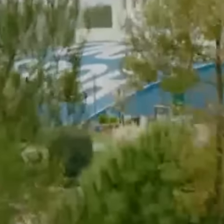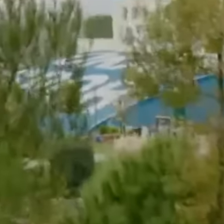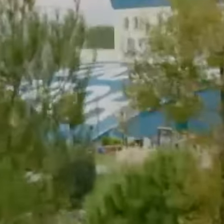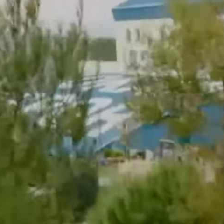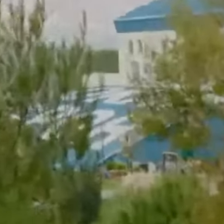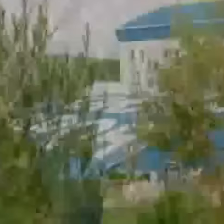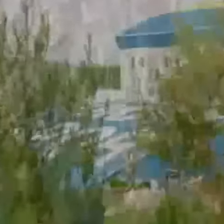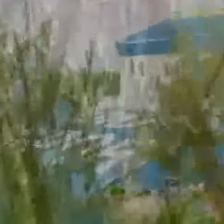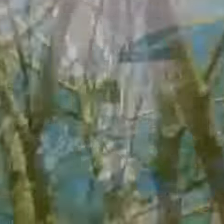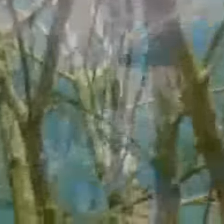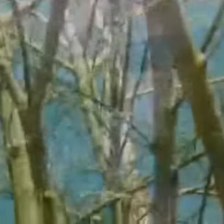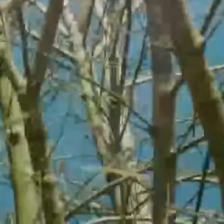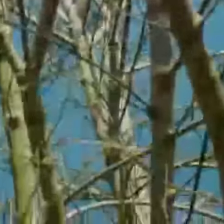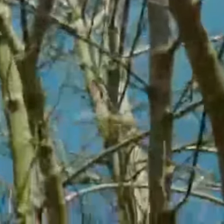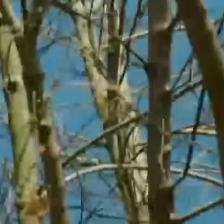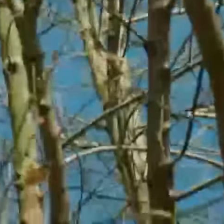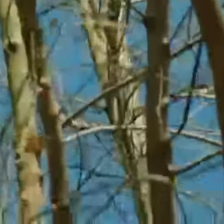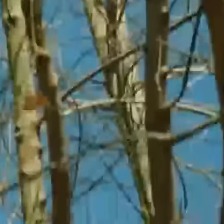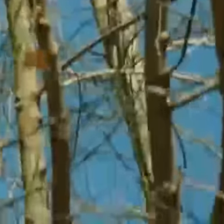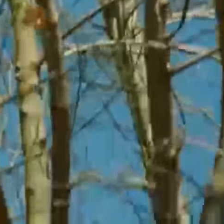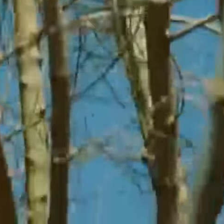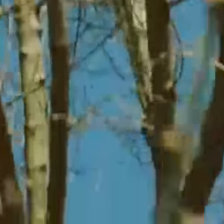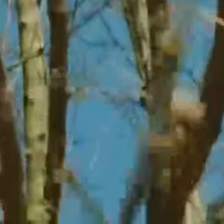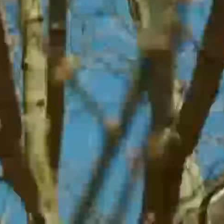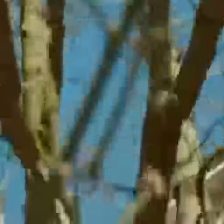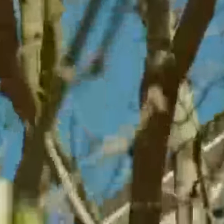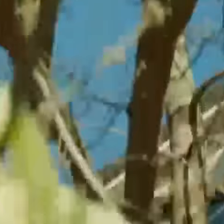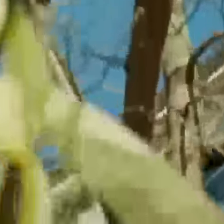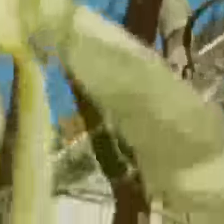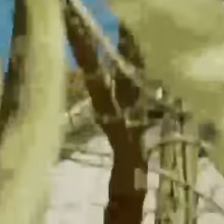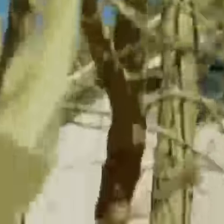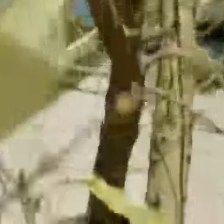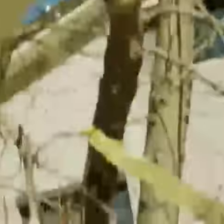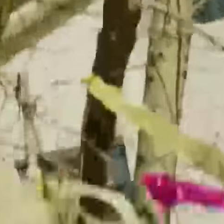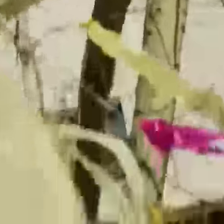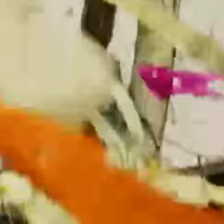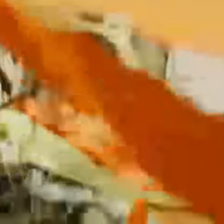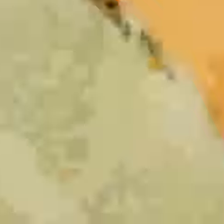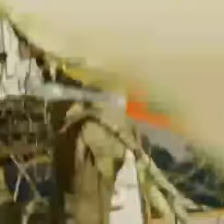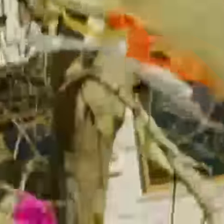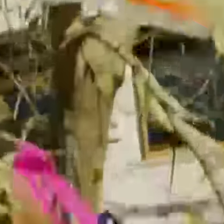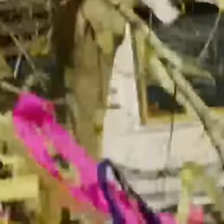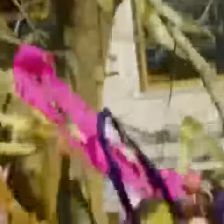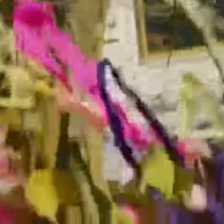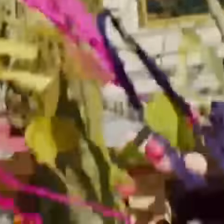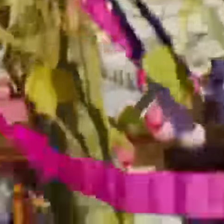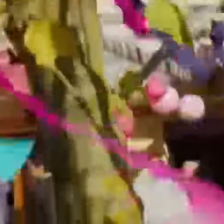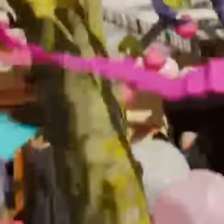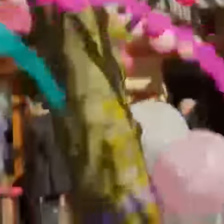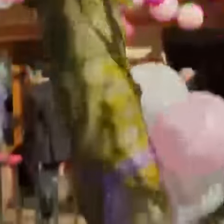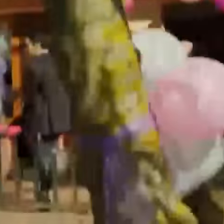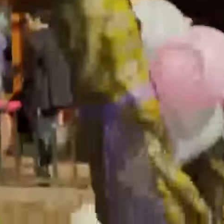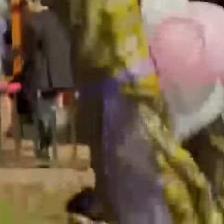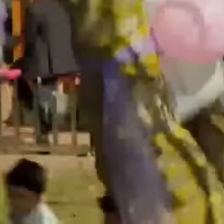güneşli. Bahçedeki ağaçların dallarına pembe, beyaz, turuncu kalın kurdeleler bağlanmış. Verandanın üzeri pembe beyaz tüllerle şerit